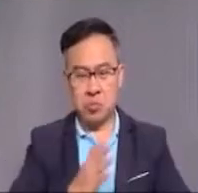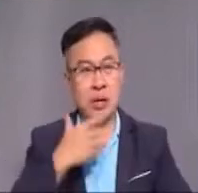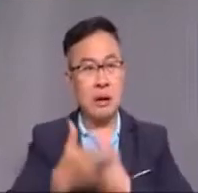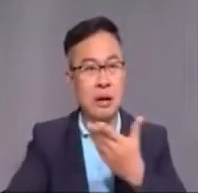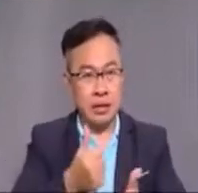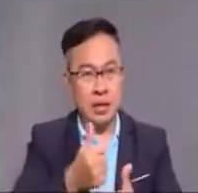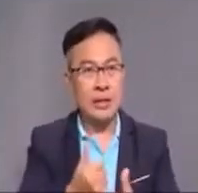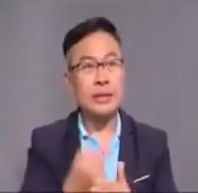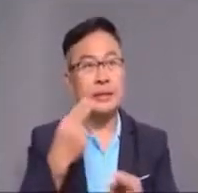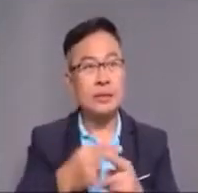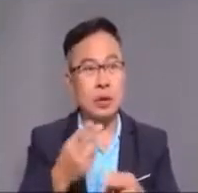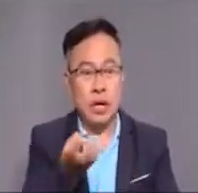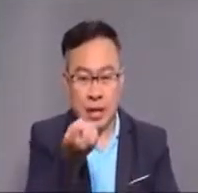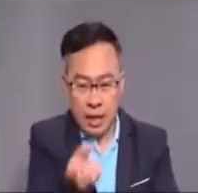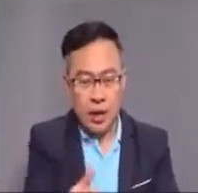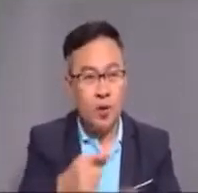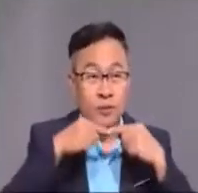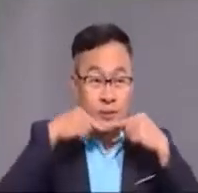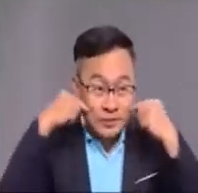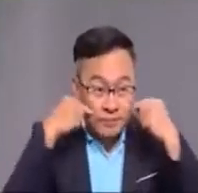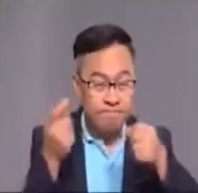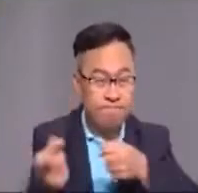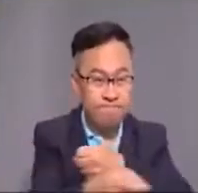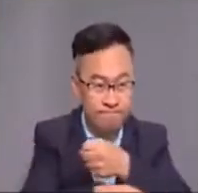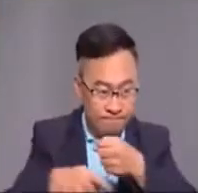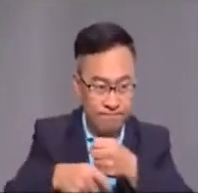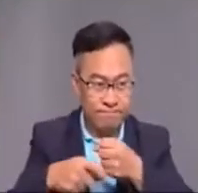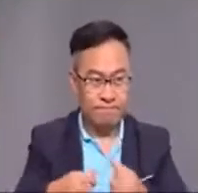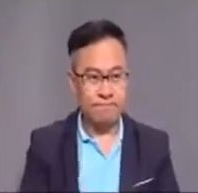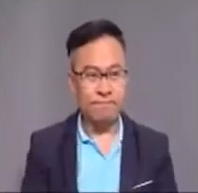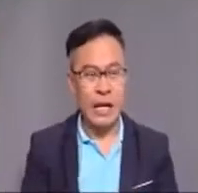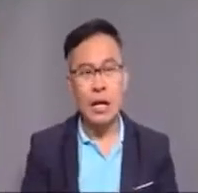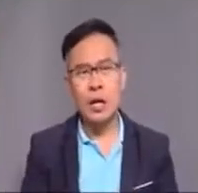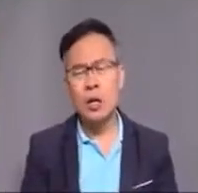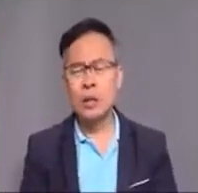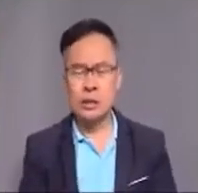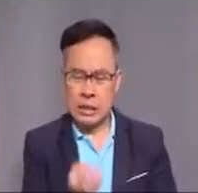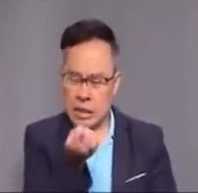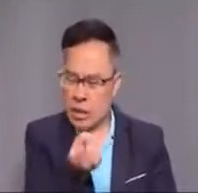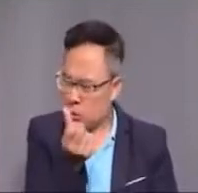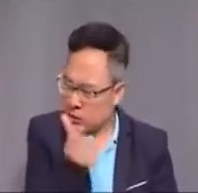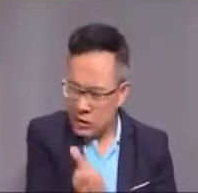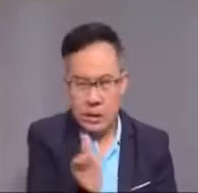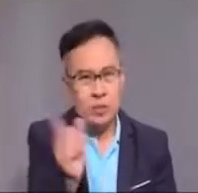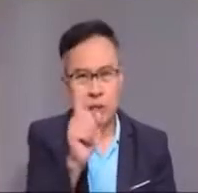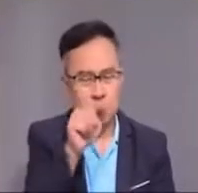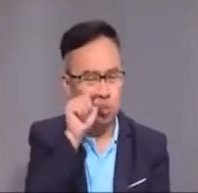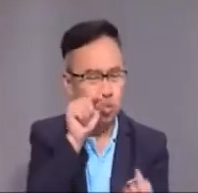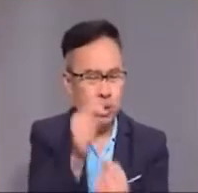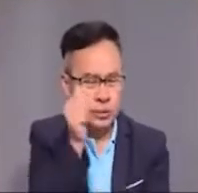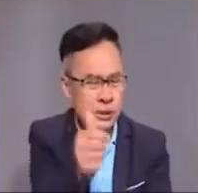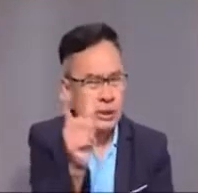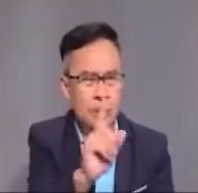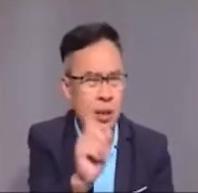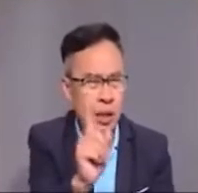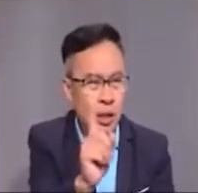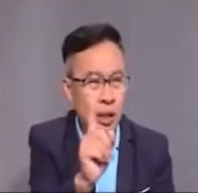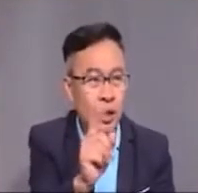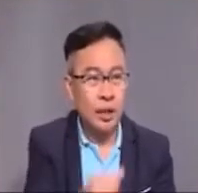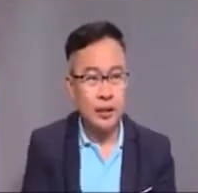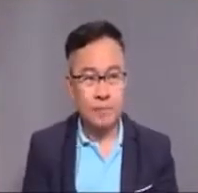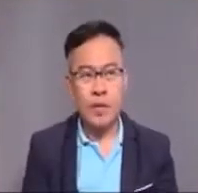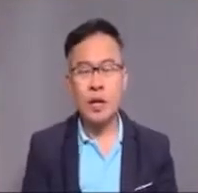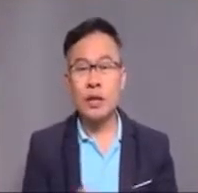ใช้ว่ารอยยิ้มชาวนา จุดเด่นจุดดีของข้าวไร่มะขามคืออะไรฮะ ผมว่าโดยจริงๆคือเ